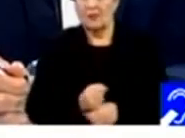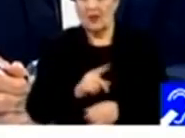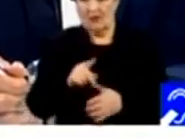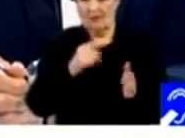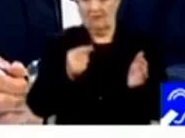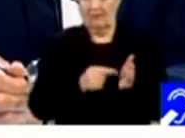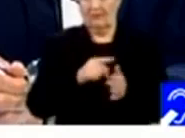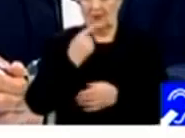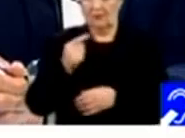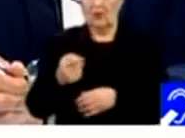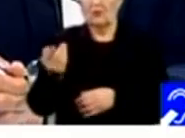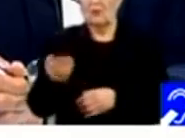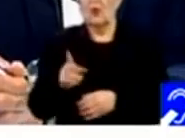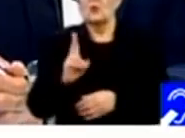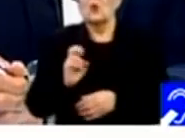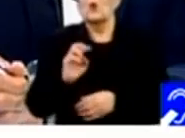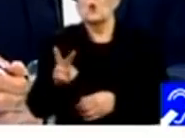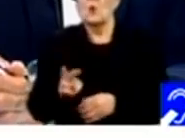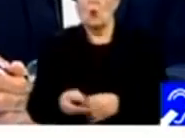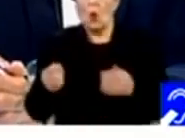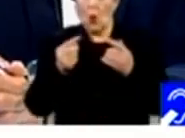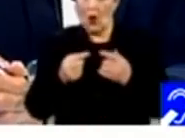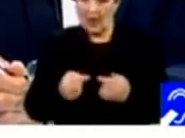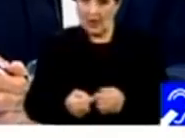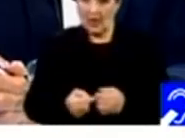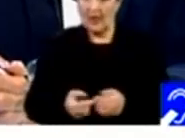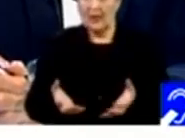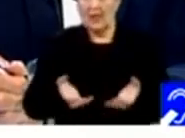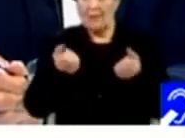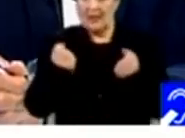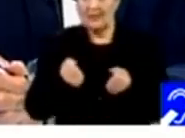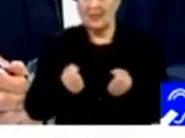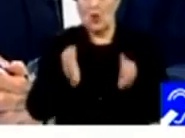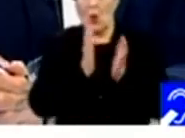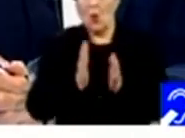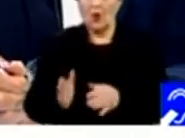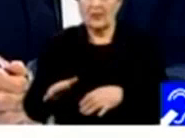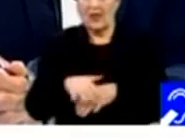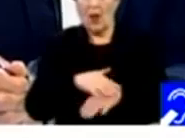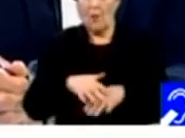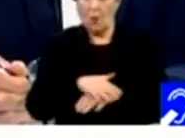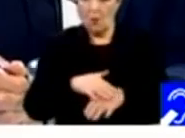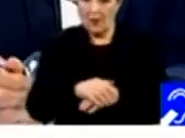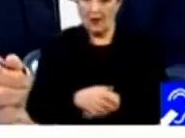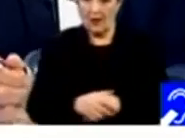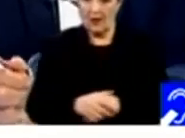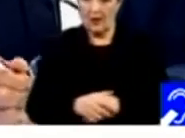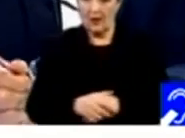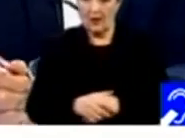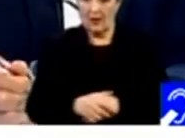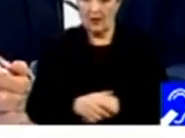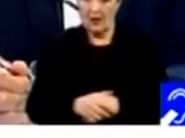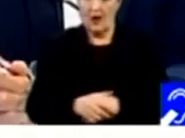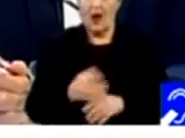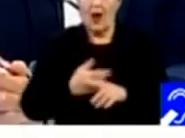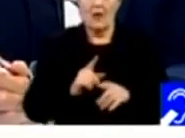poliție cei care au bătut. Dumneavoastră, cum le comentați? Ce o să faceți concret pentru a menține ordinea publică? V-am citit ieri din rapoartele dumneavoastră. Răspunsurile am depășit.